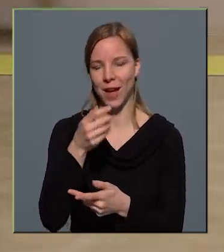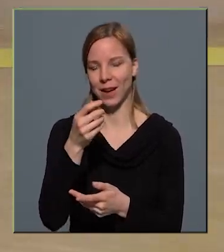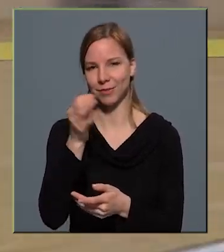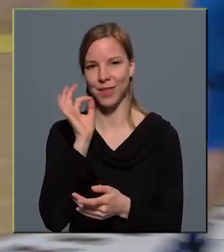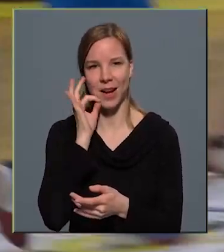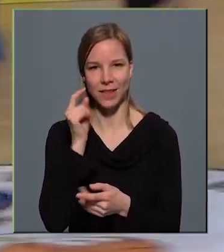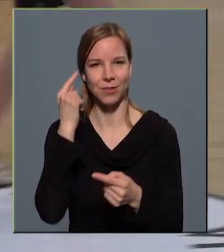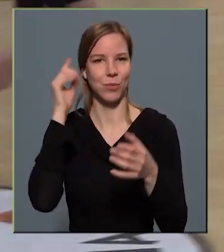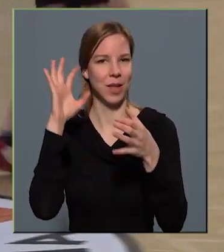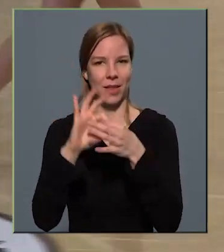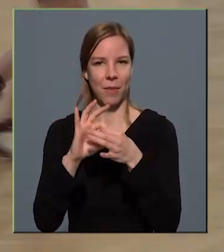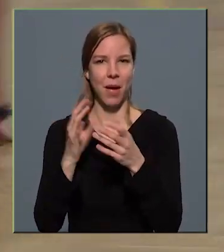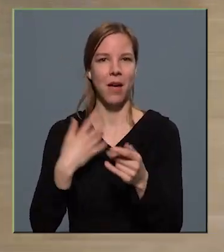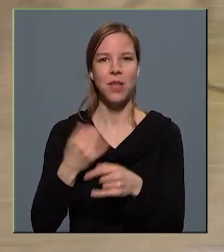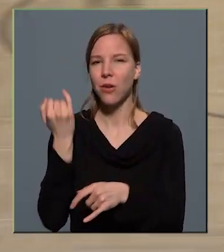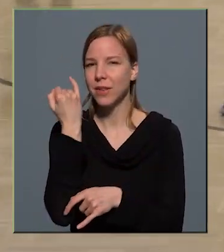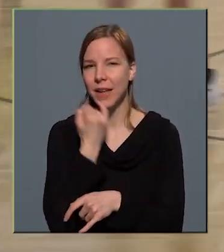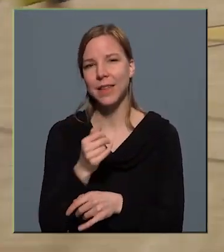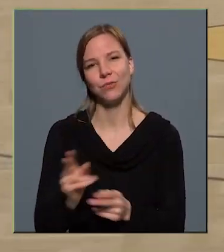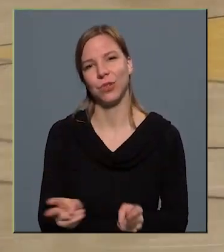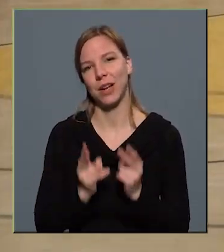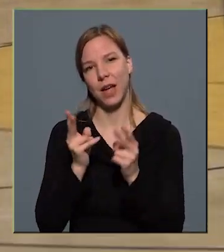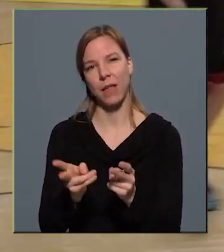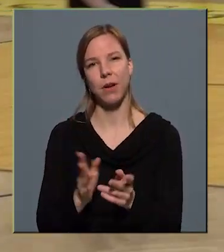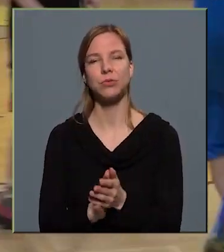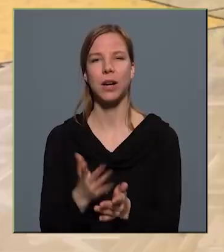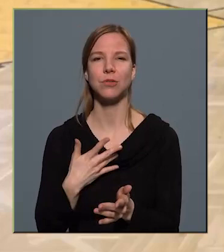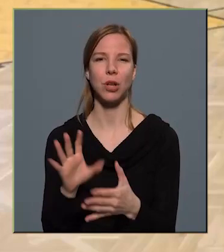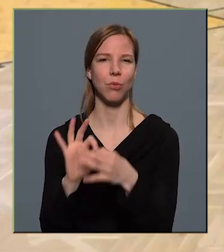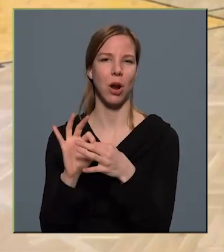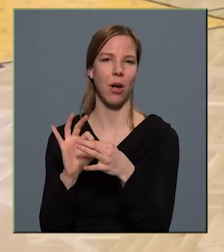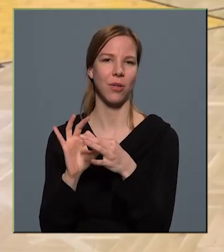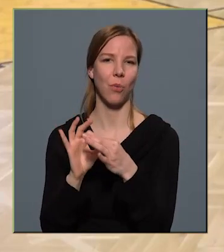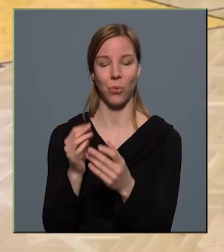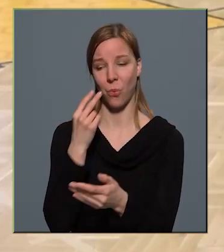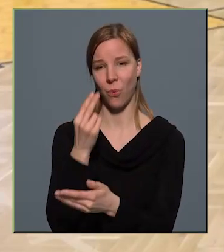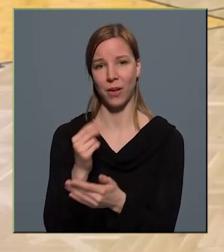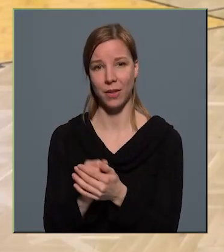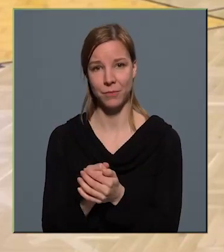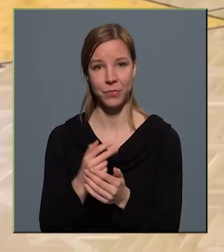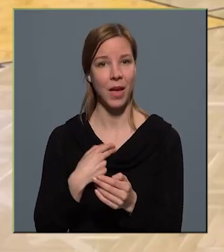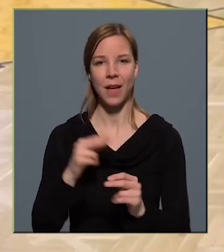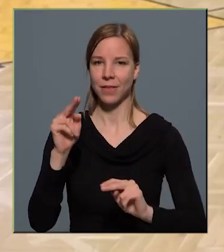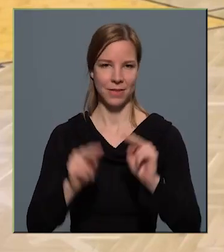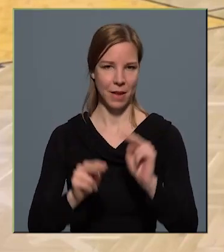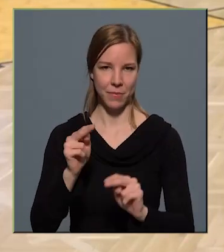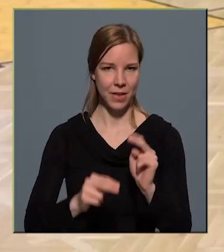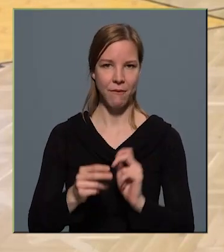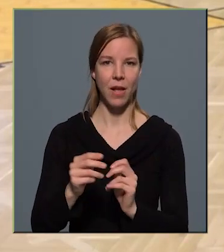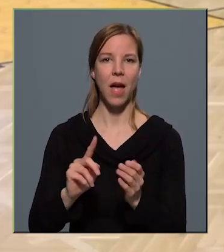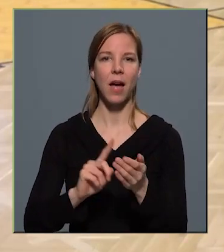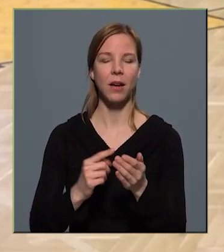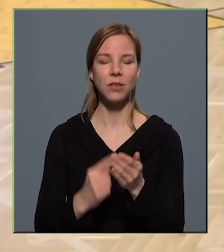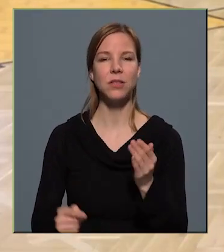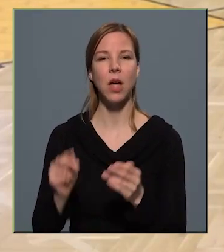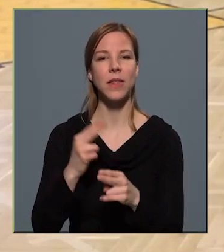ezek a gyerekek nagyon édesek, nagyon kedvesek és nagyon ragaszkodóaknak tűnnek. Én ugyan nem nevelek Down-szindrómás gyermeket, de